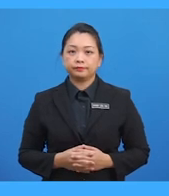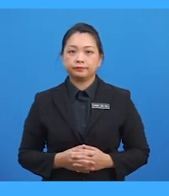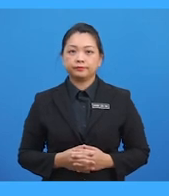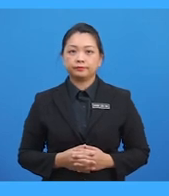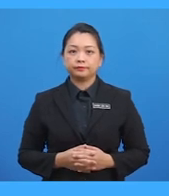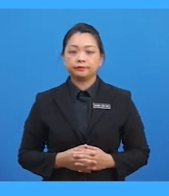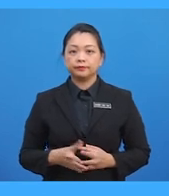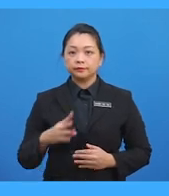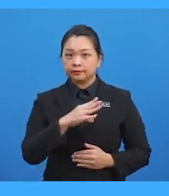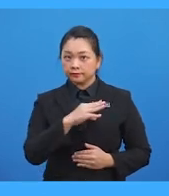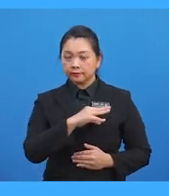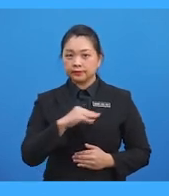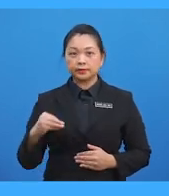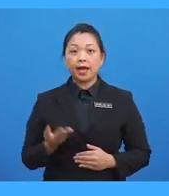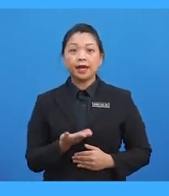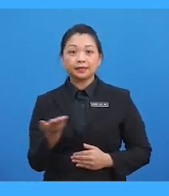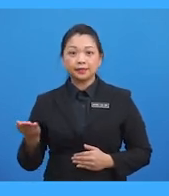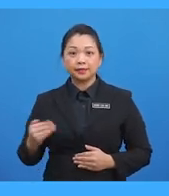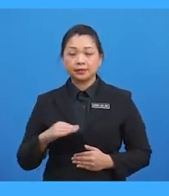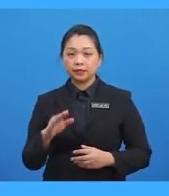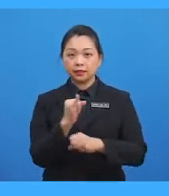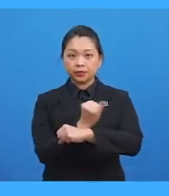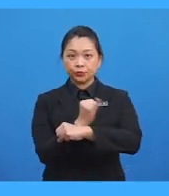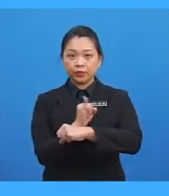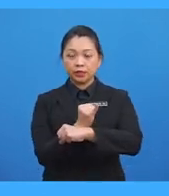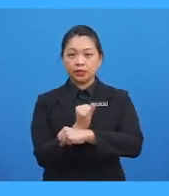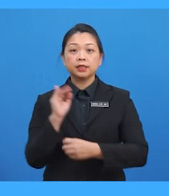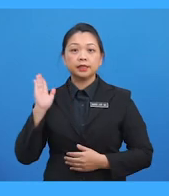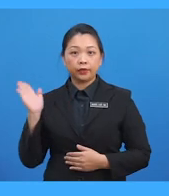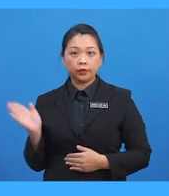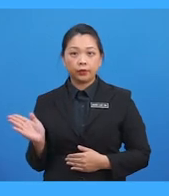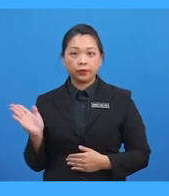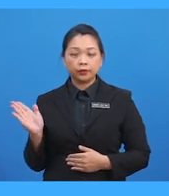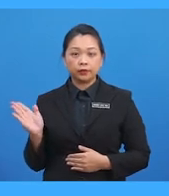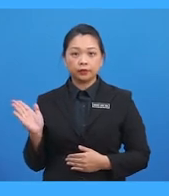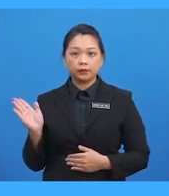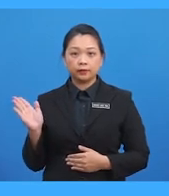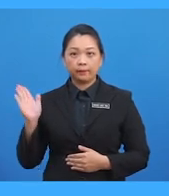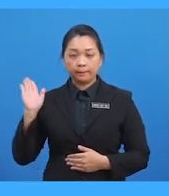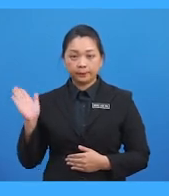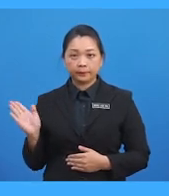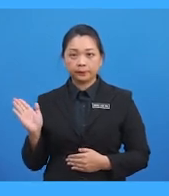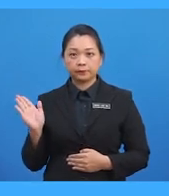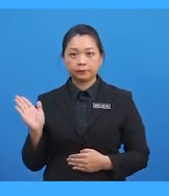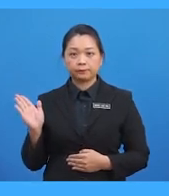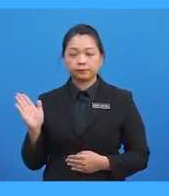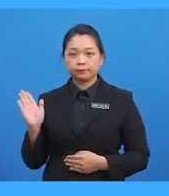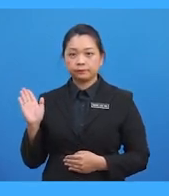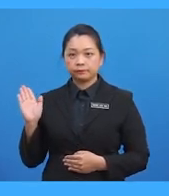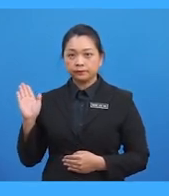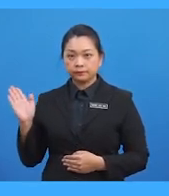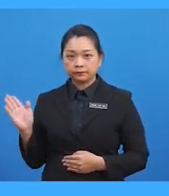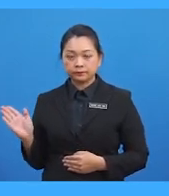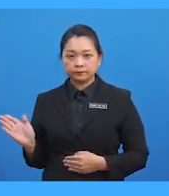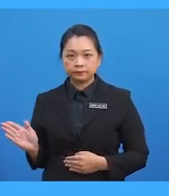Manakala harta industri pula ialah paten, cap dagangan, reka bentuk